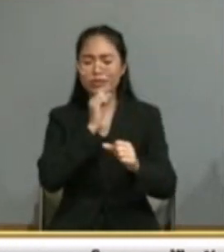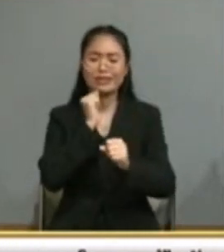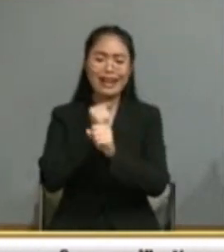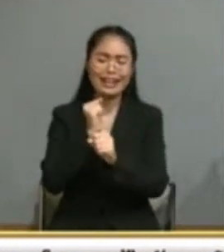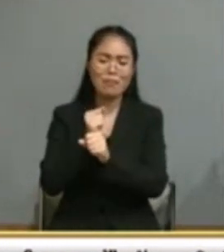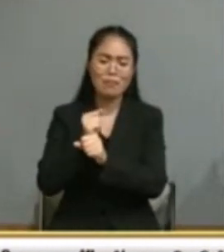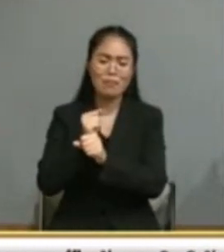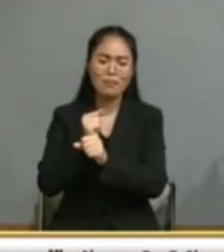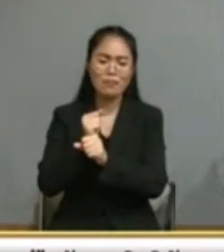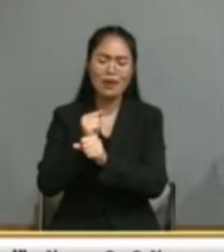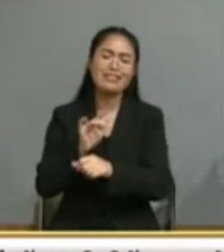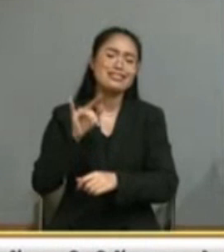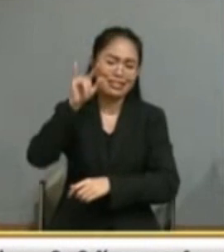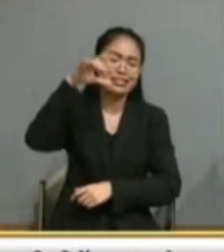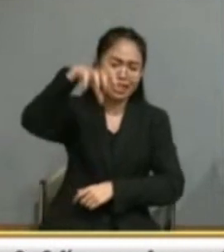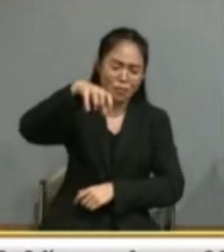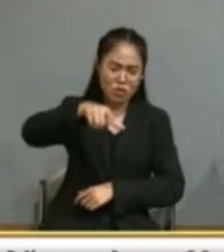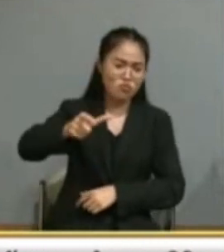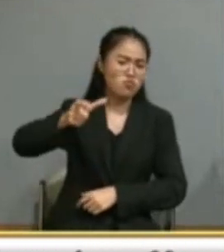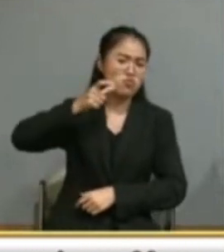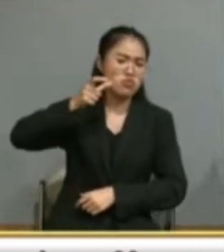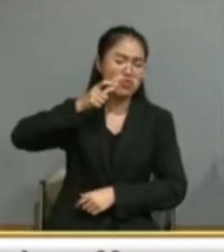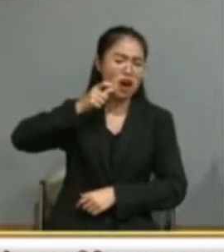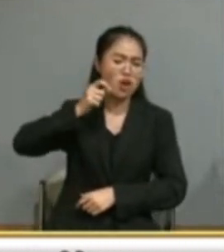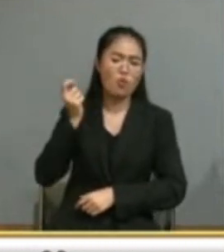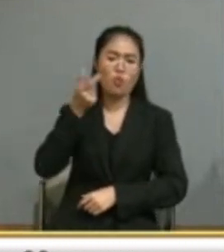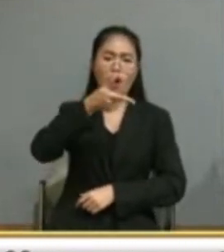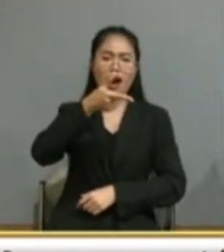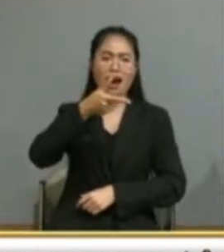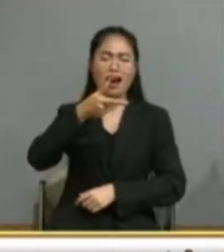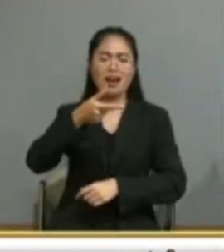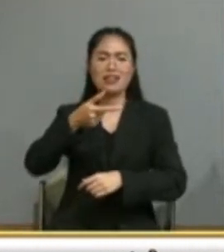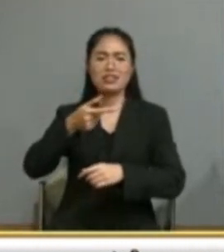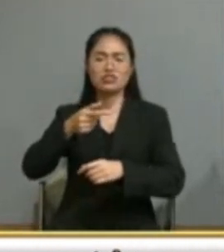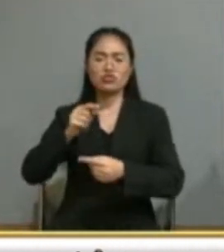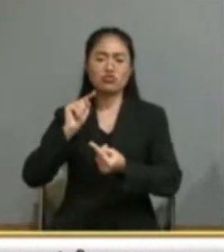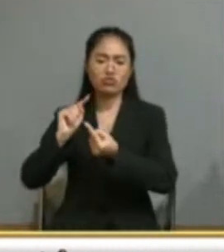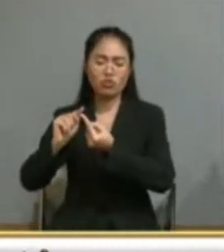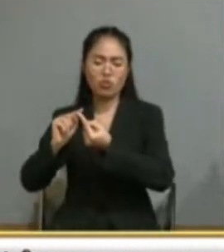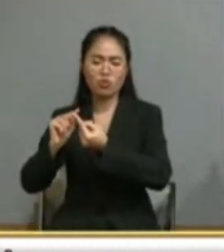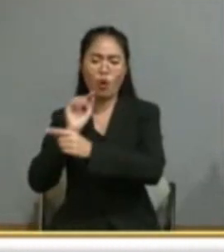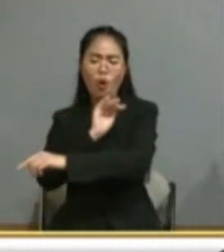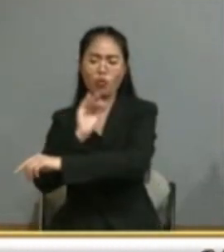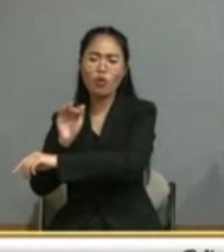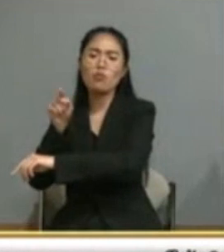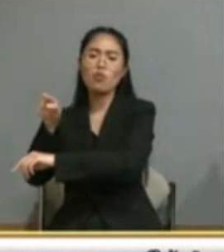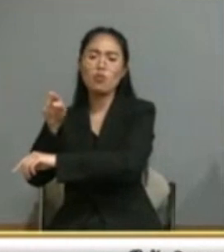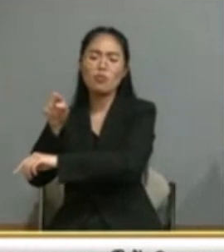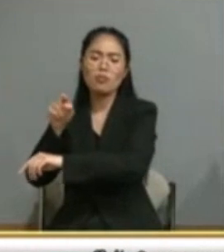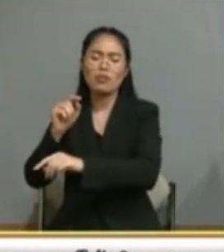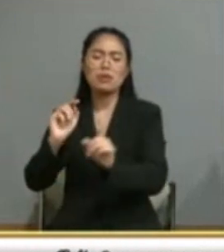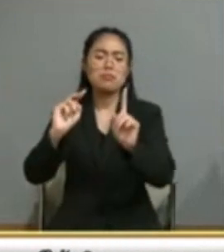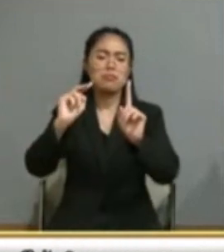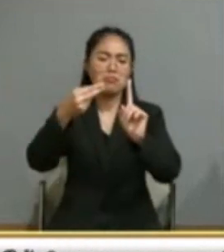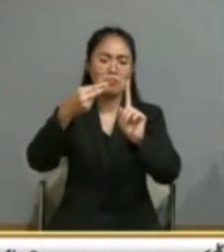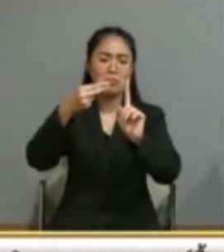องไทยเกิข้นเสนามบิพัฒนัจะใหญ่กวาสุขณπαภูมิ อยู่แนวของไทยน่ะเป็นหมื่น